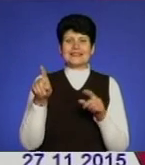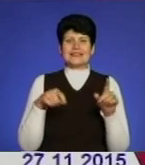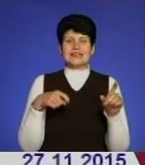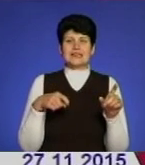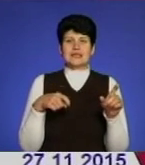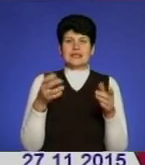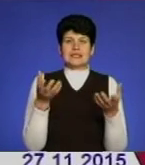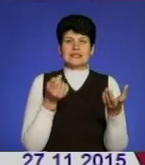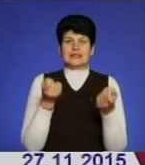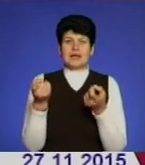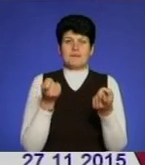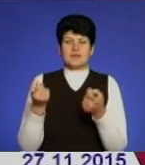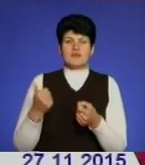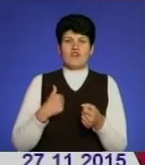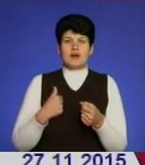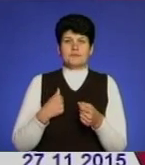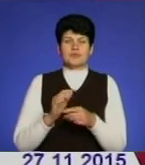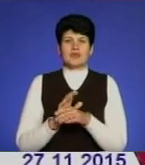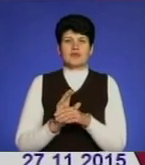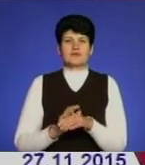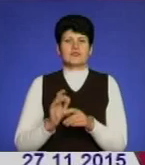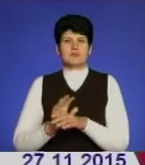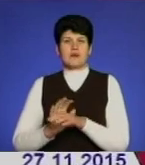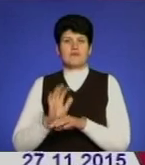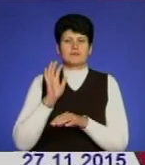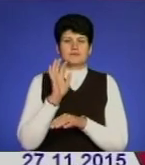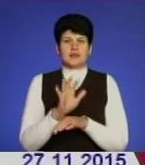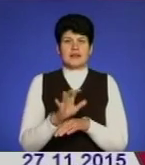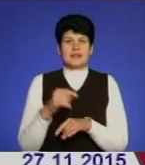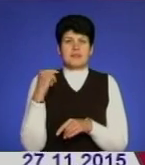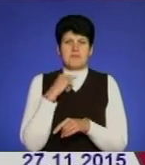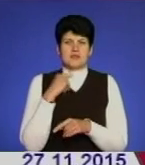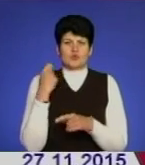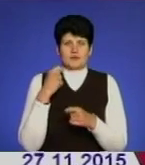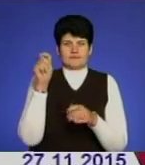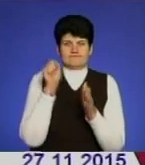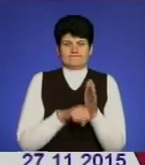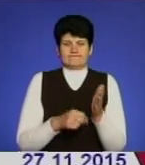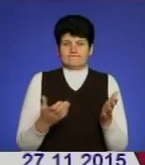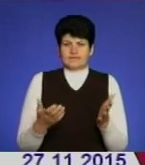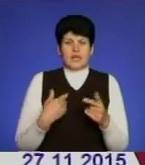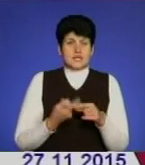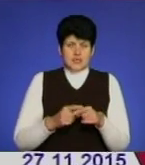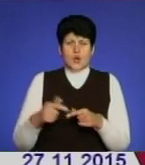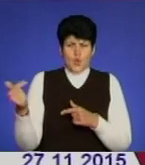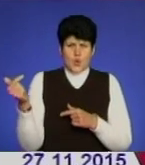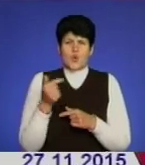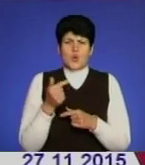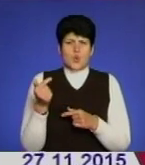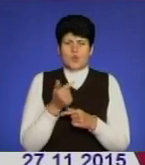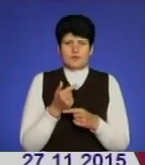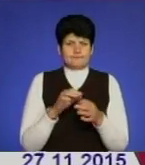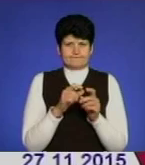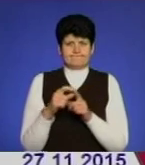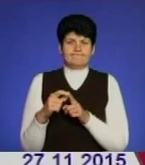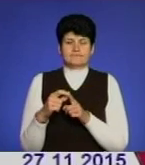їх гонять, розумієте, як скотину на м'ясокомбінат, як кажуть. Це дуже груба така метафора,